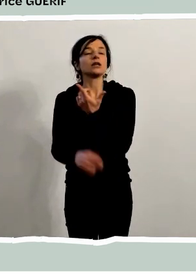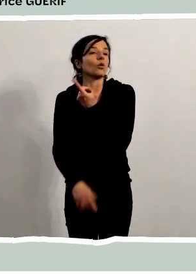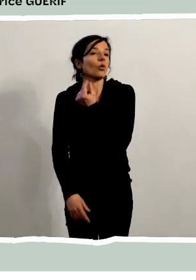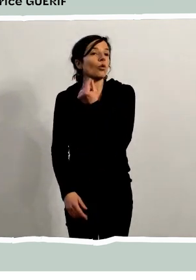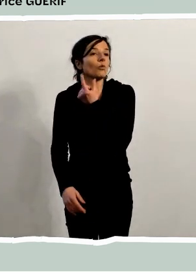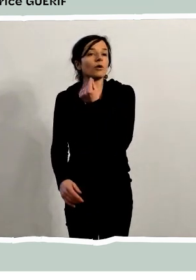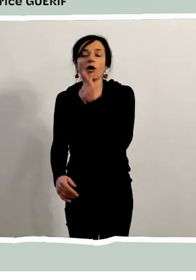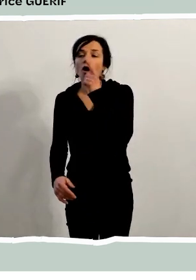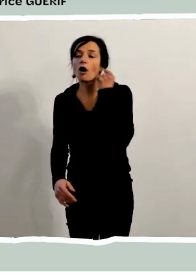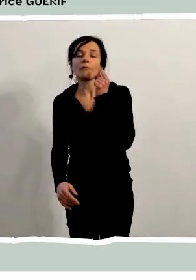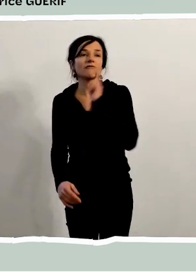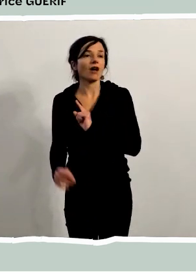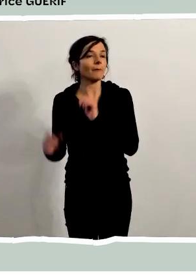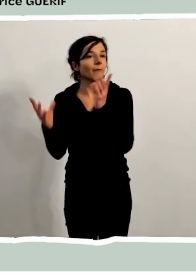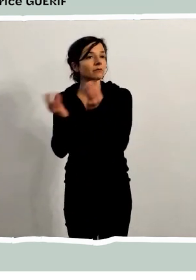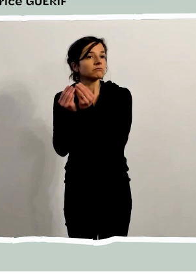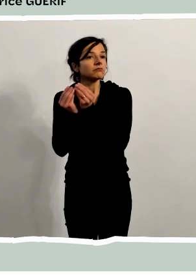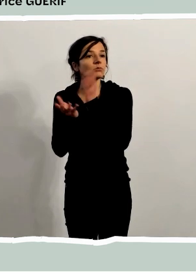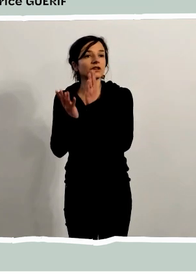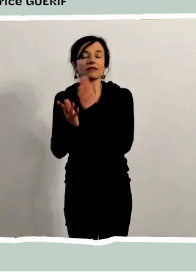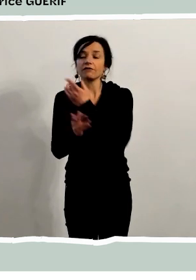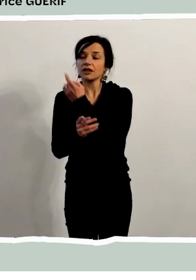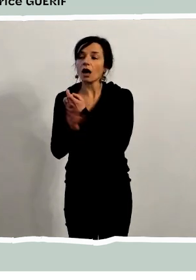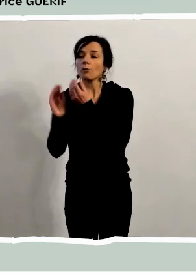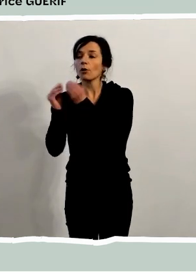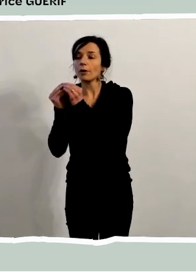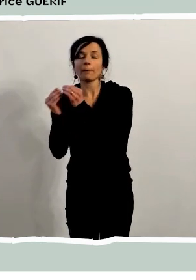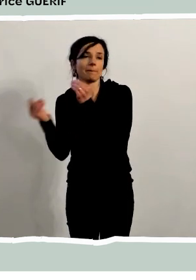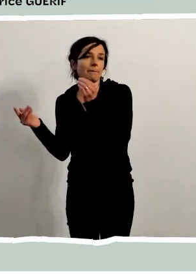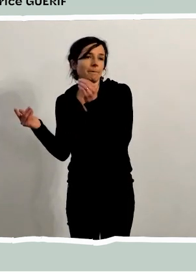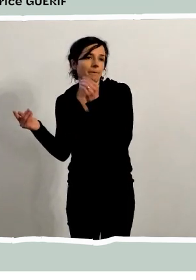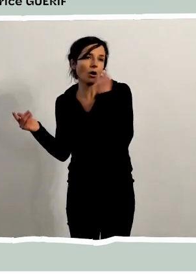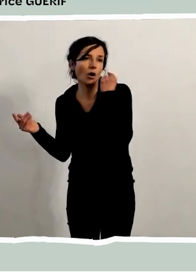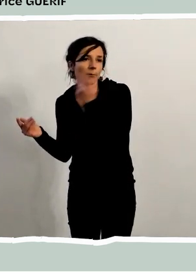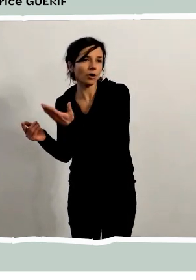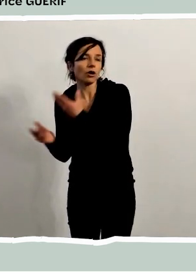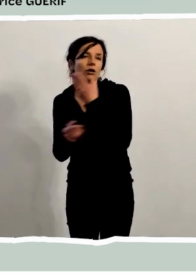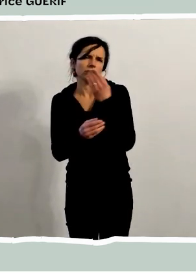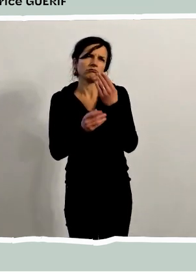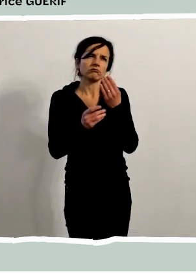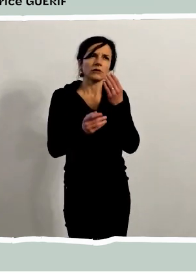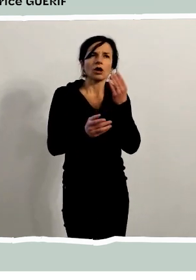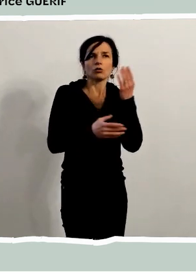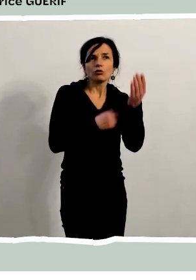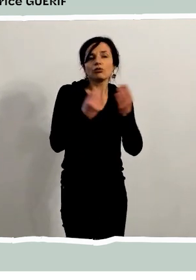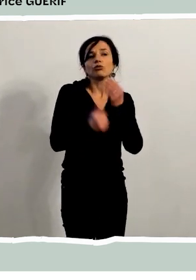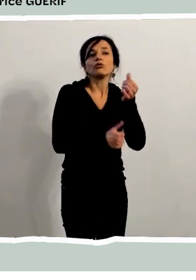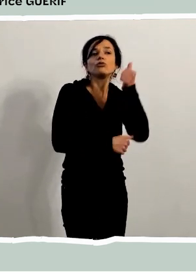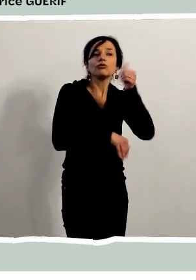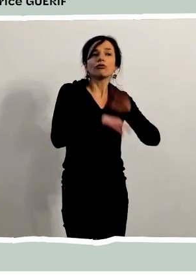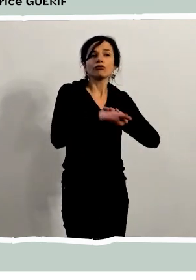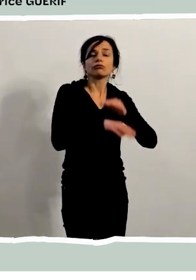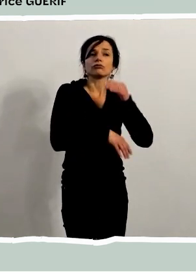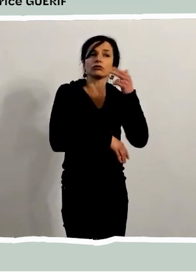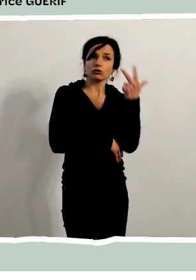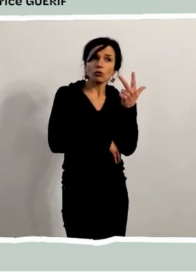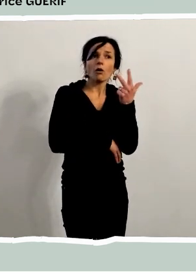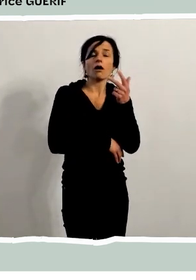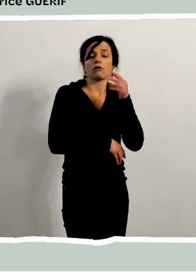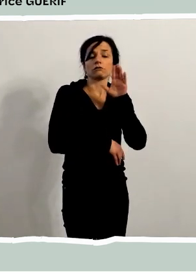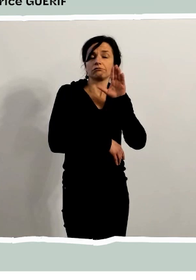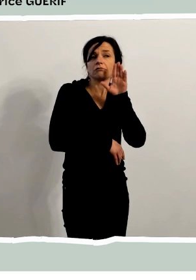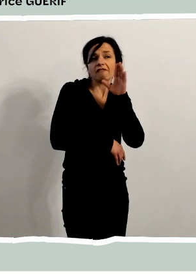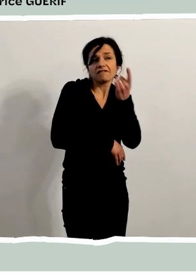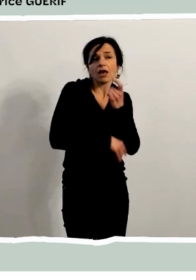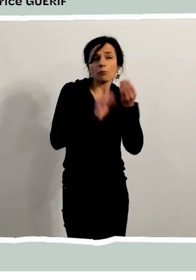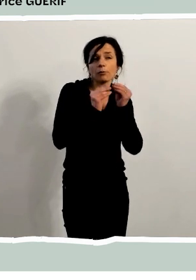problème mixte, un problème masculin plus un problème féminin. 1 fois sur 3, c'est un problème exclusivement féminin.